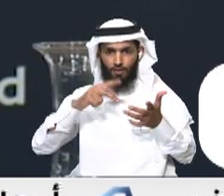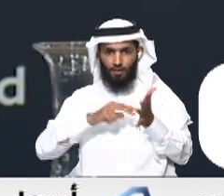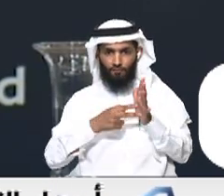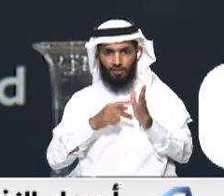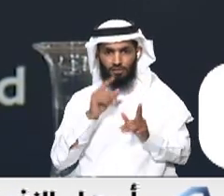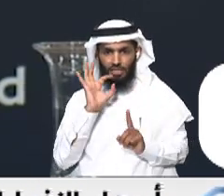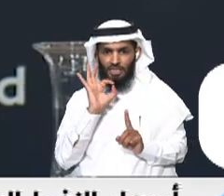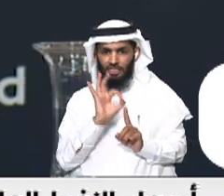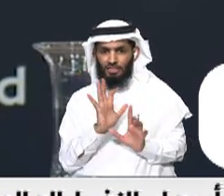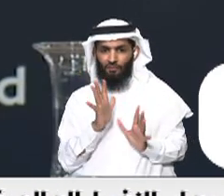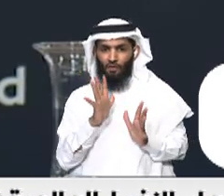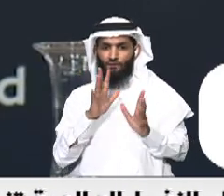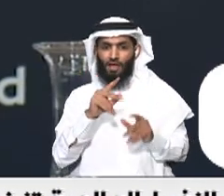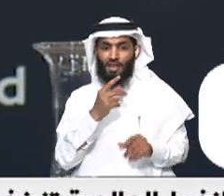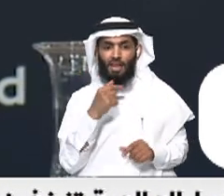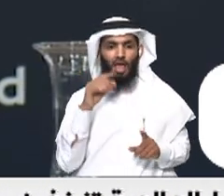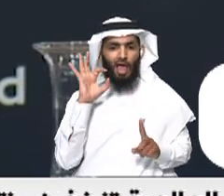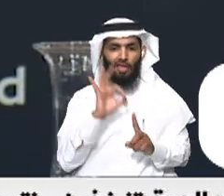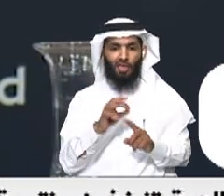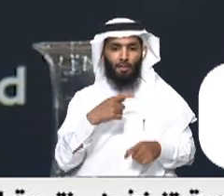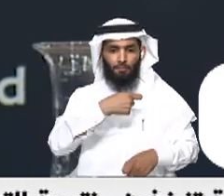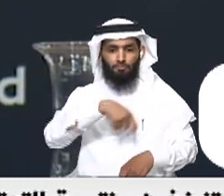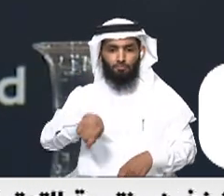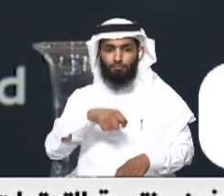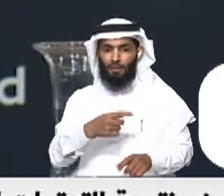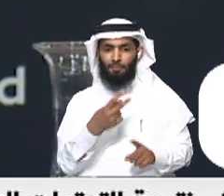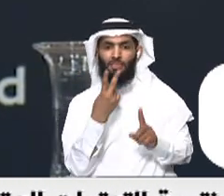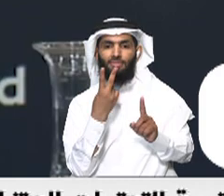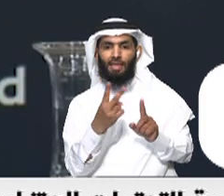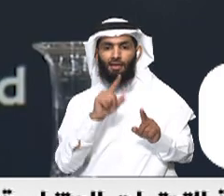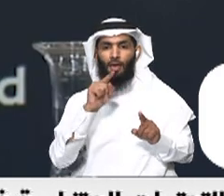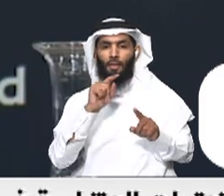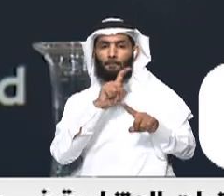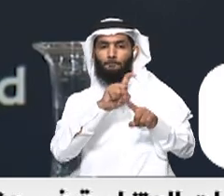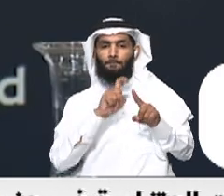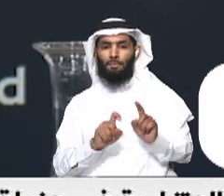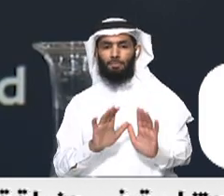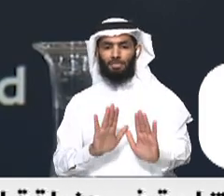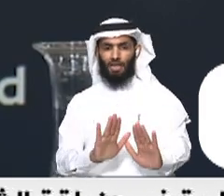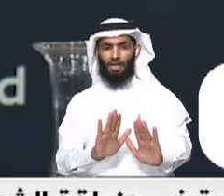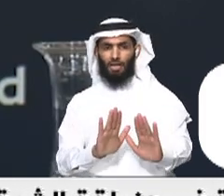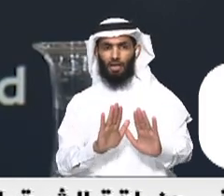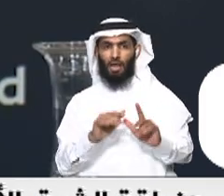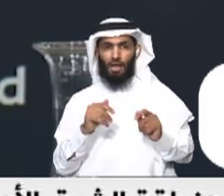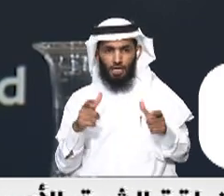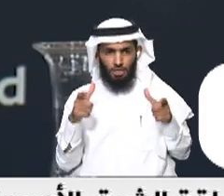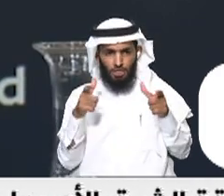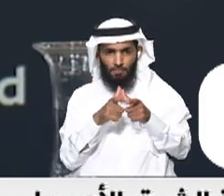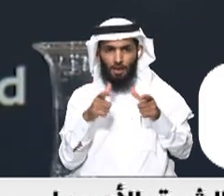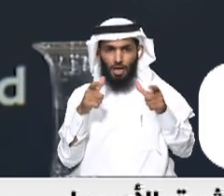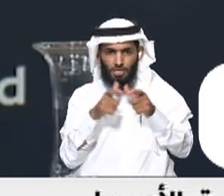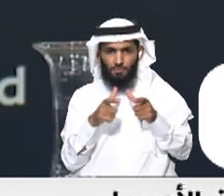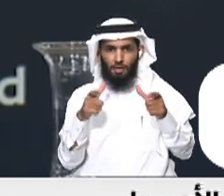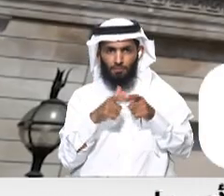المستهدف، لذلك سنقرر ما إذا كنا في حاجة لمزيد من الخفض في كل اجتماع على حدة.